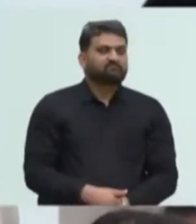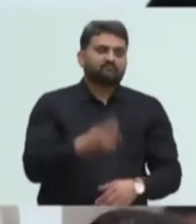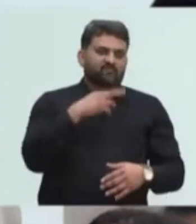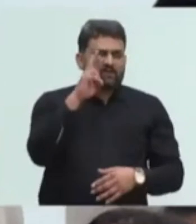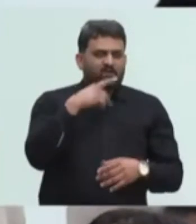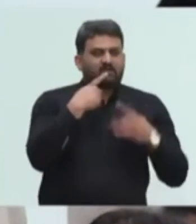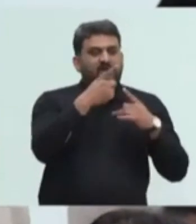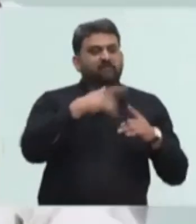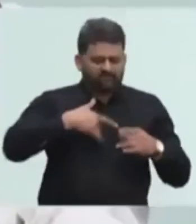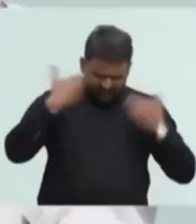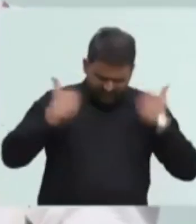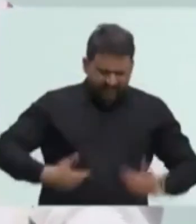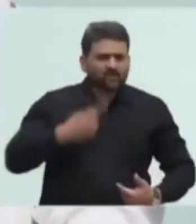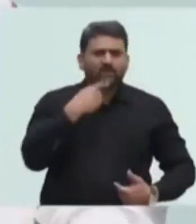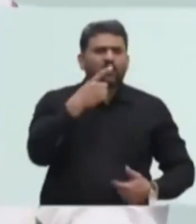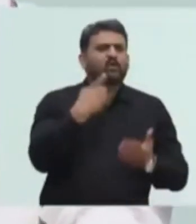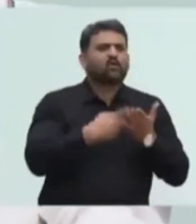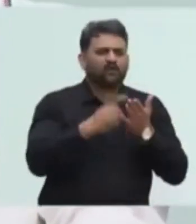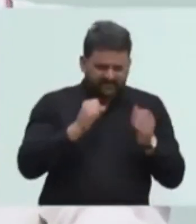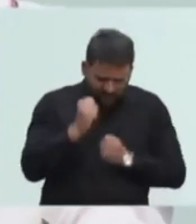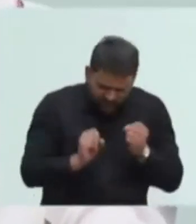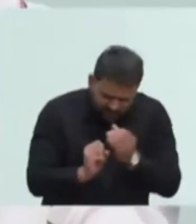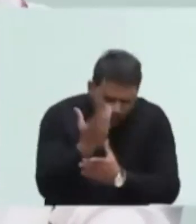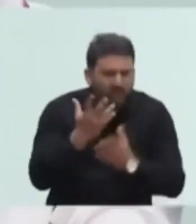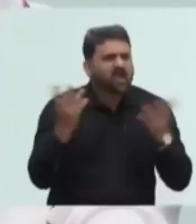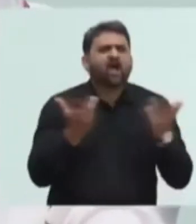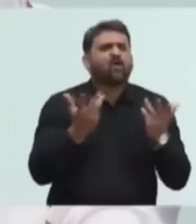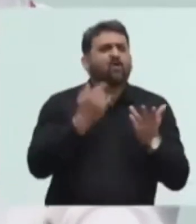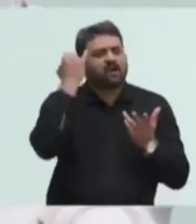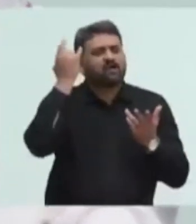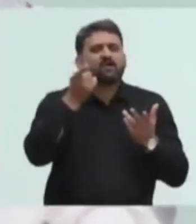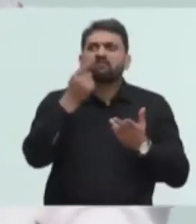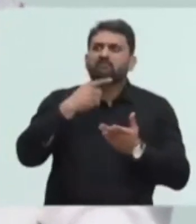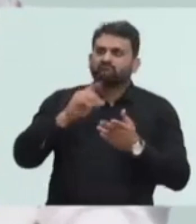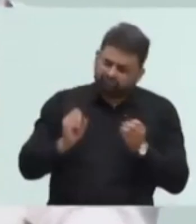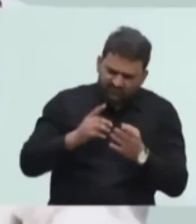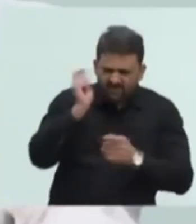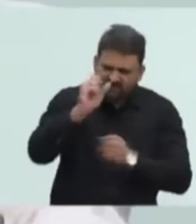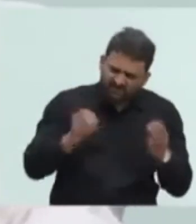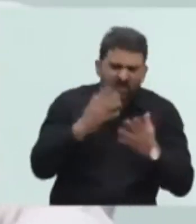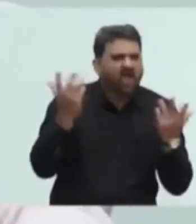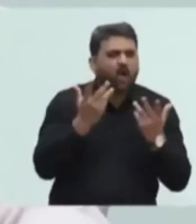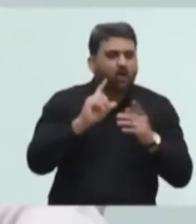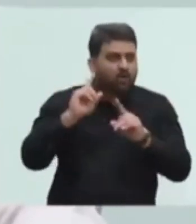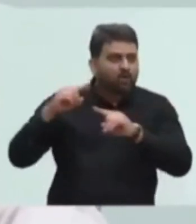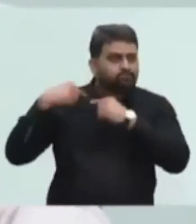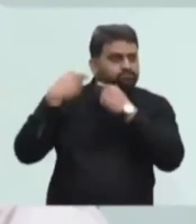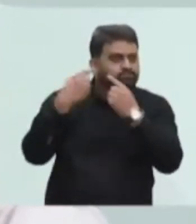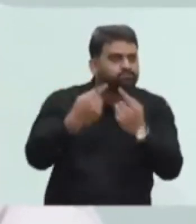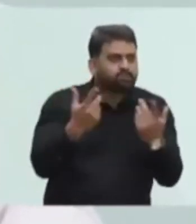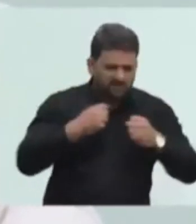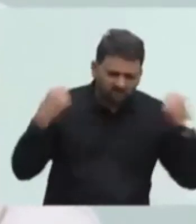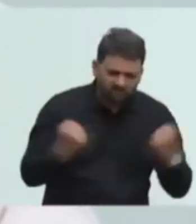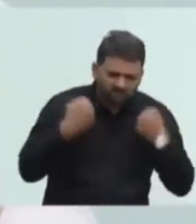अगर रोहित खुद के विषय में बताइए क्षेत्र में कैसे आए शुरुआत में बड़ा की अवधि और इतने लंबे